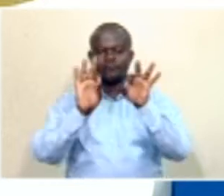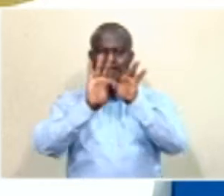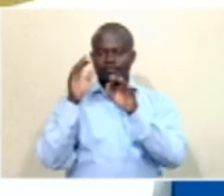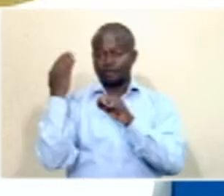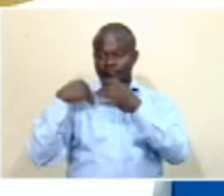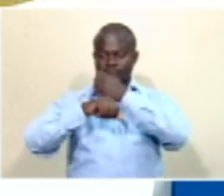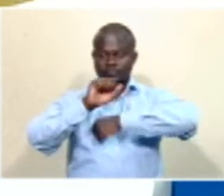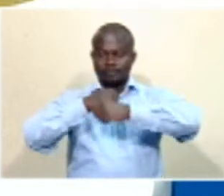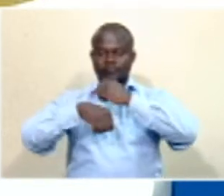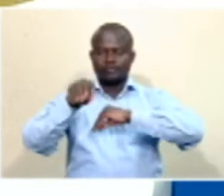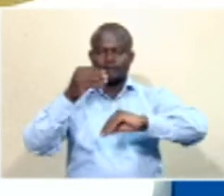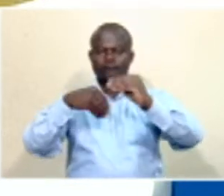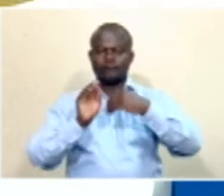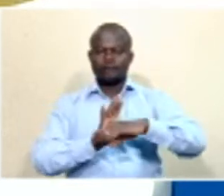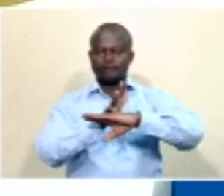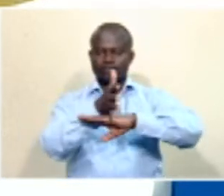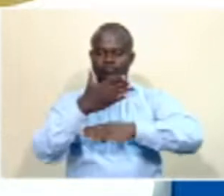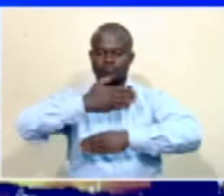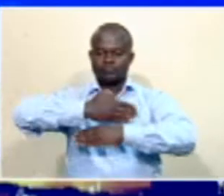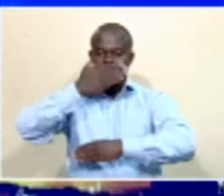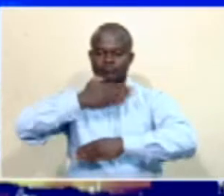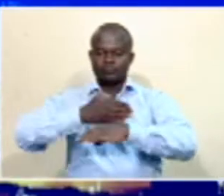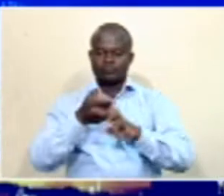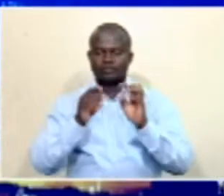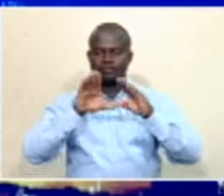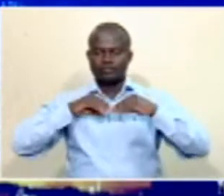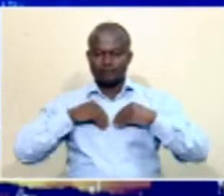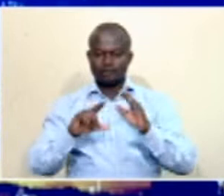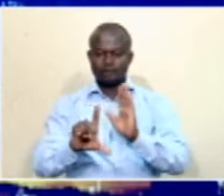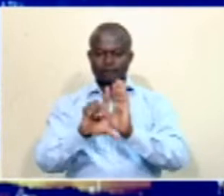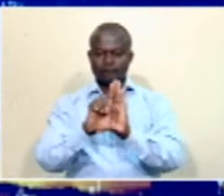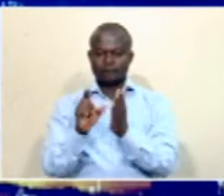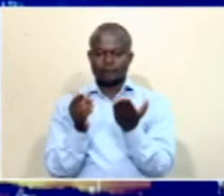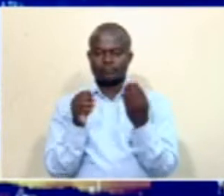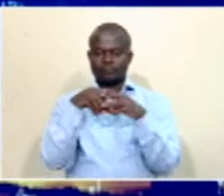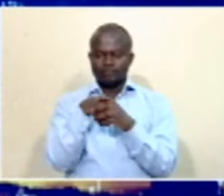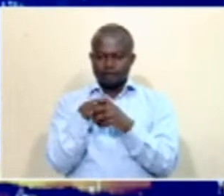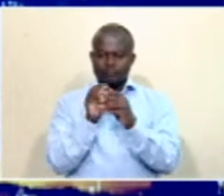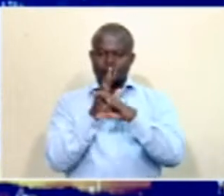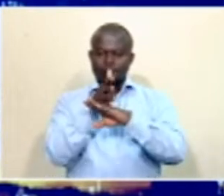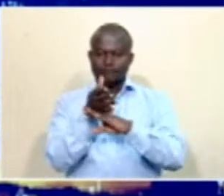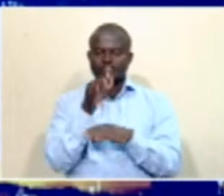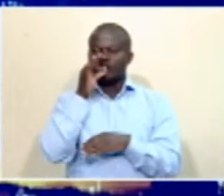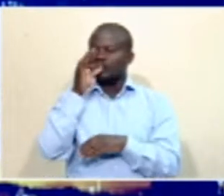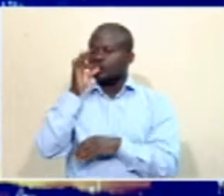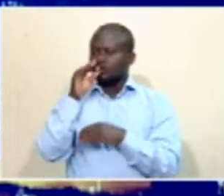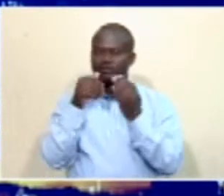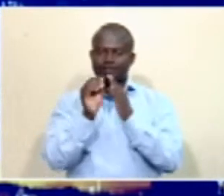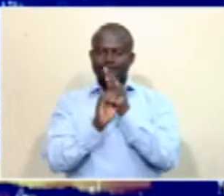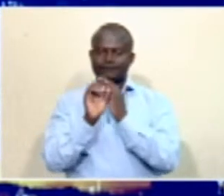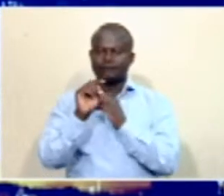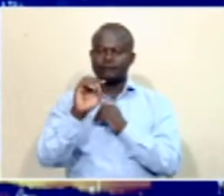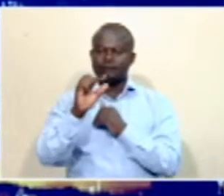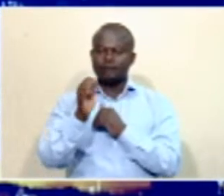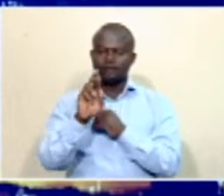abahoze mu bikorwa by'ubucuruzi bwambukiranya imipaka ariko butemewe n'amategeko harimo ndetse no kwambutsa ibiyobyabwenge mu karere ka Nyagatare